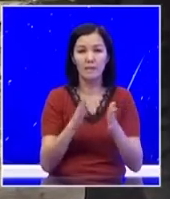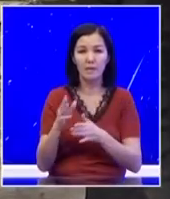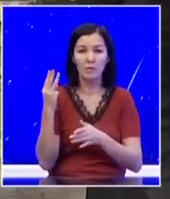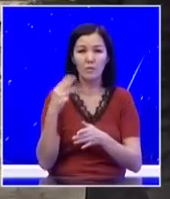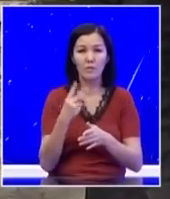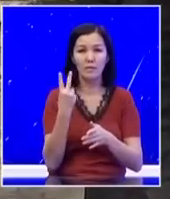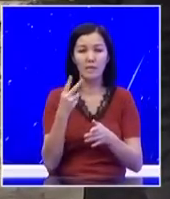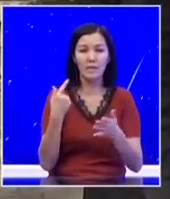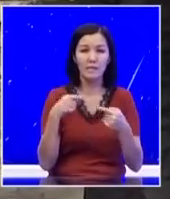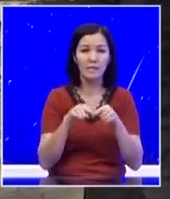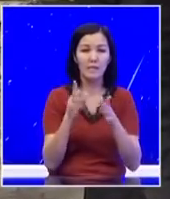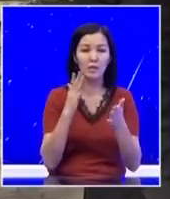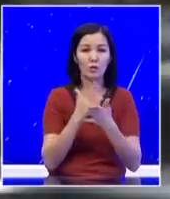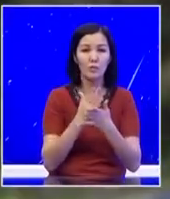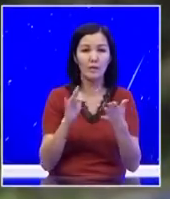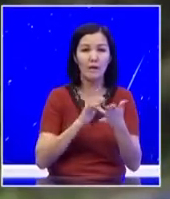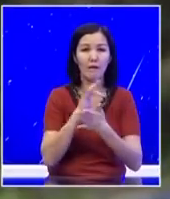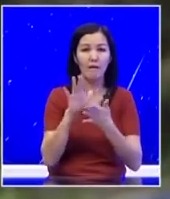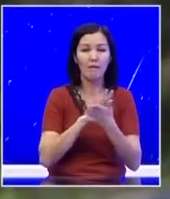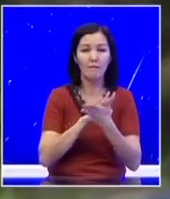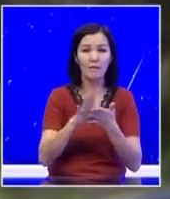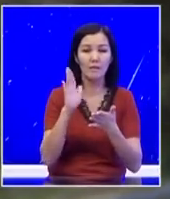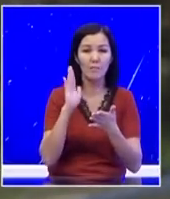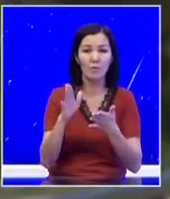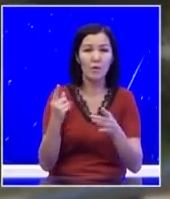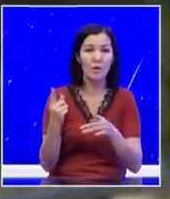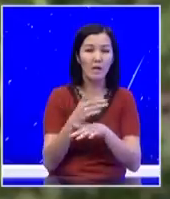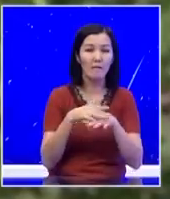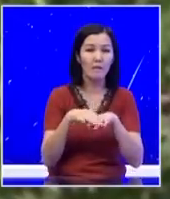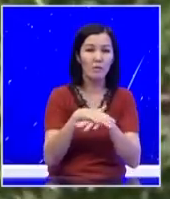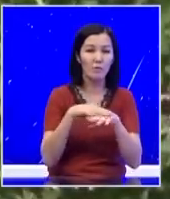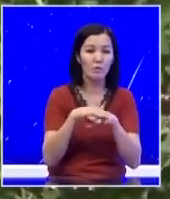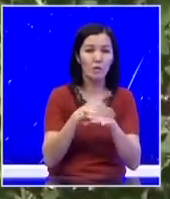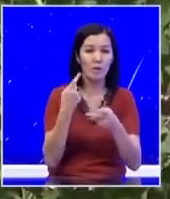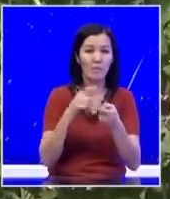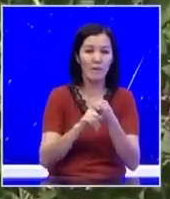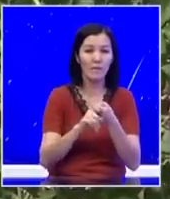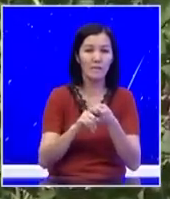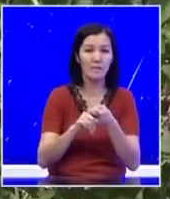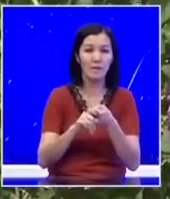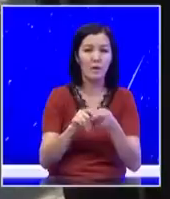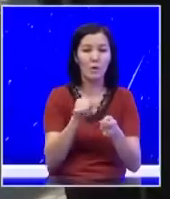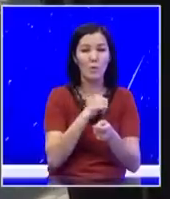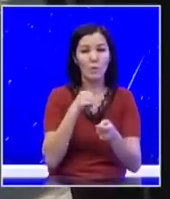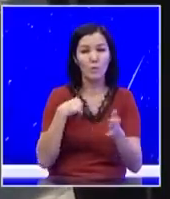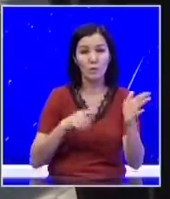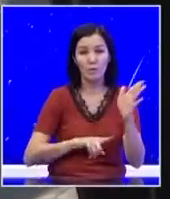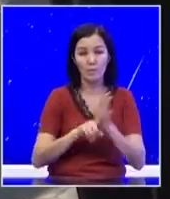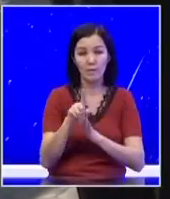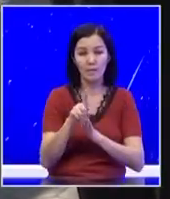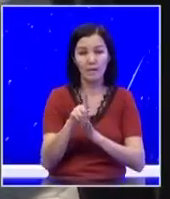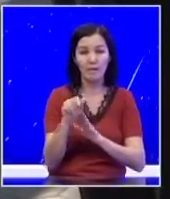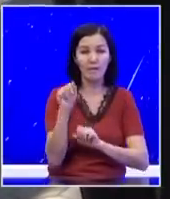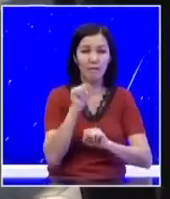32 техника жұмылдырылған. Қаланың таза болуы ең алдымен тұрғындарға байланысты. Тазалық ортақ іс. Дегенмен